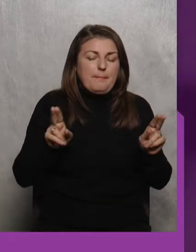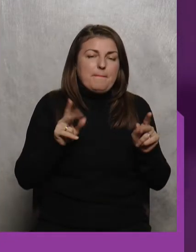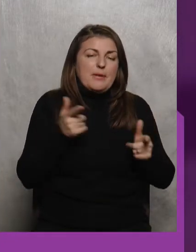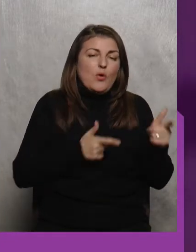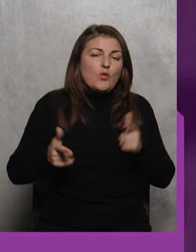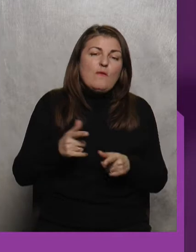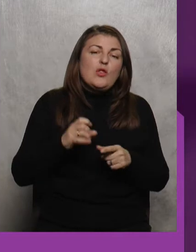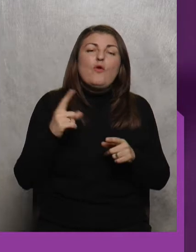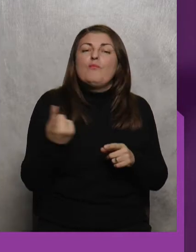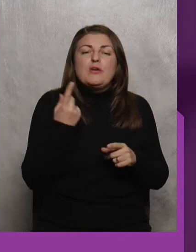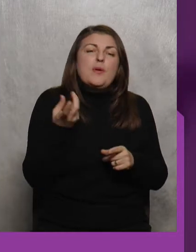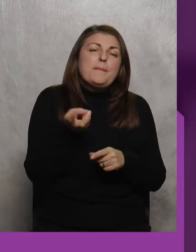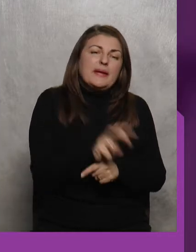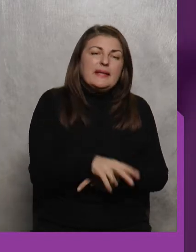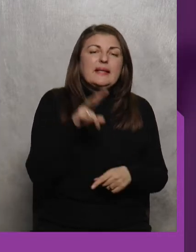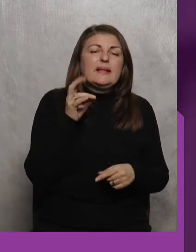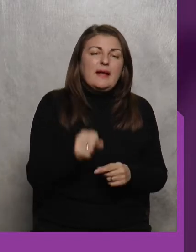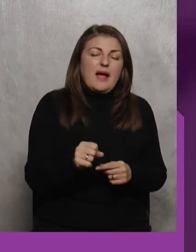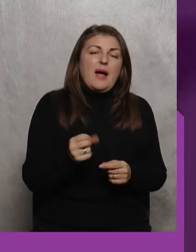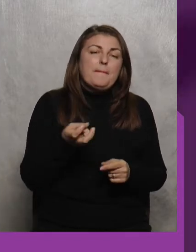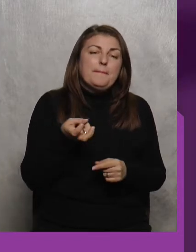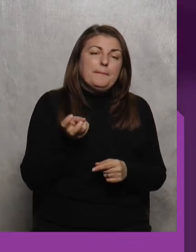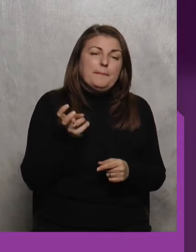підготовки. Ну, спершу